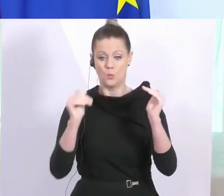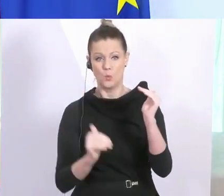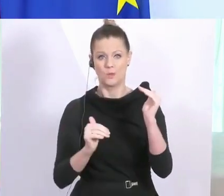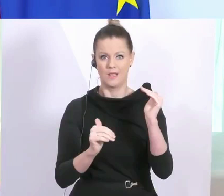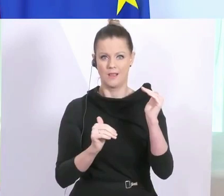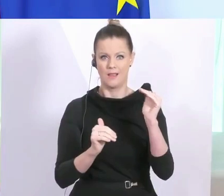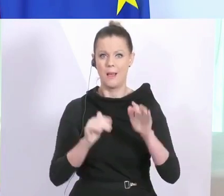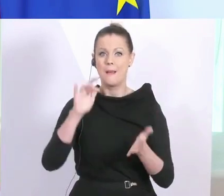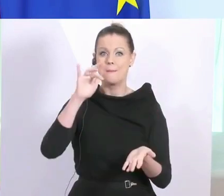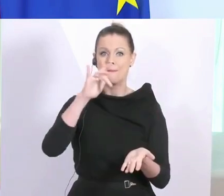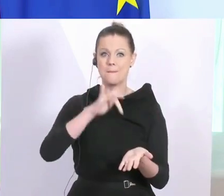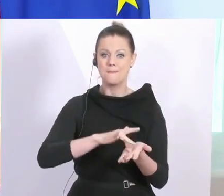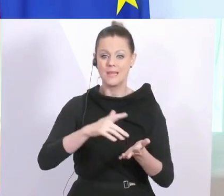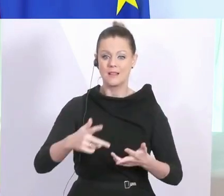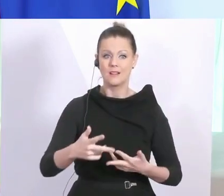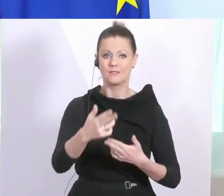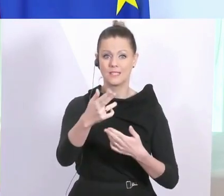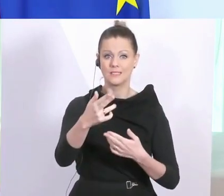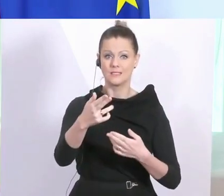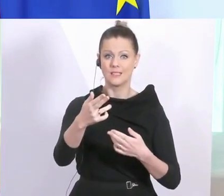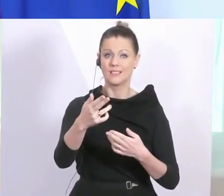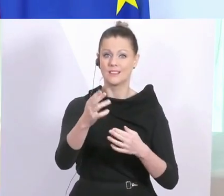mittelfristig in Richtung 0 verlaufen.